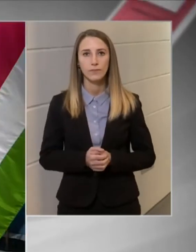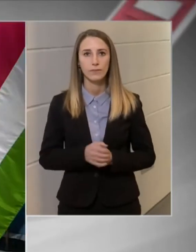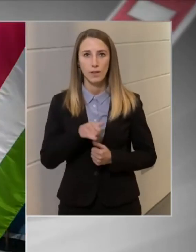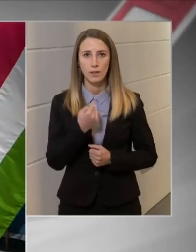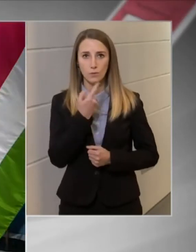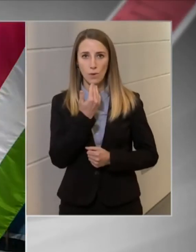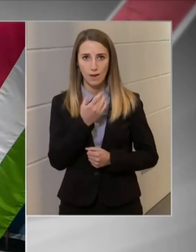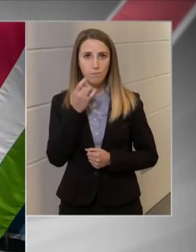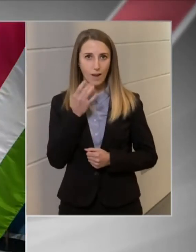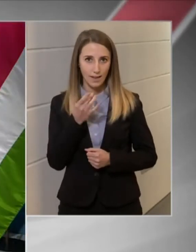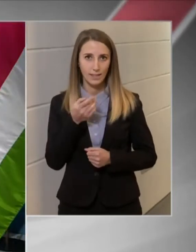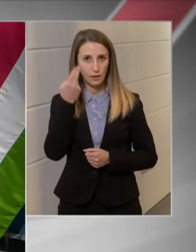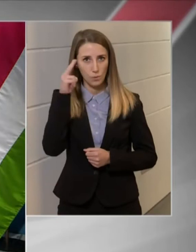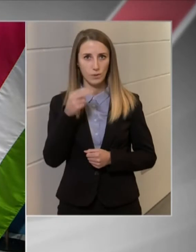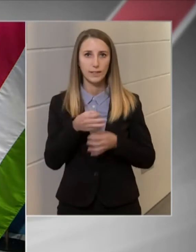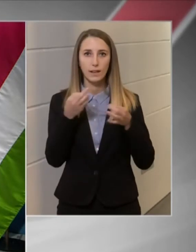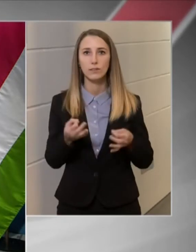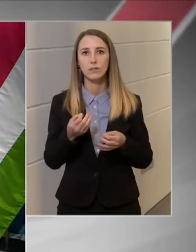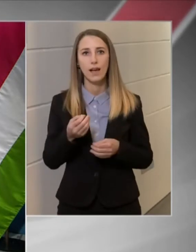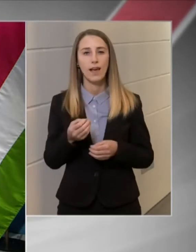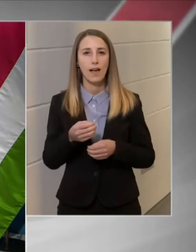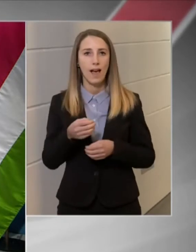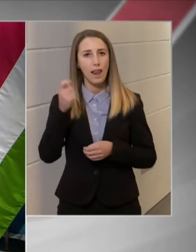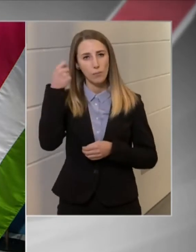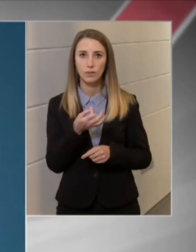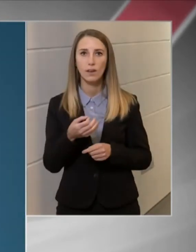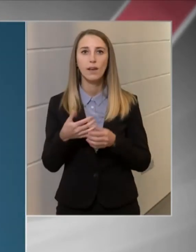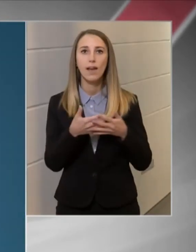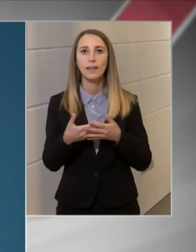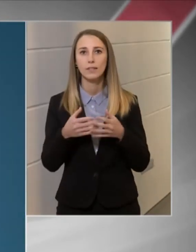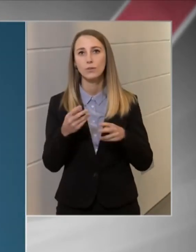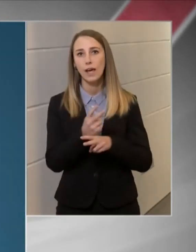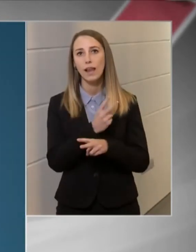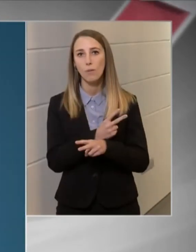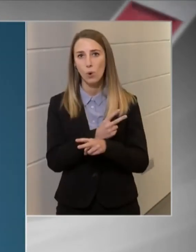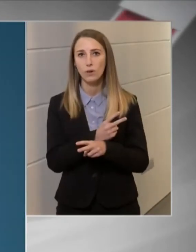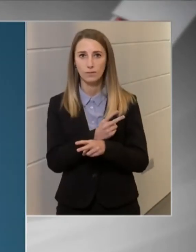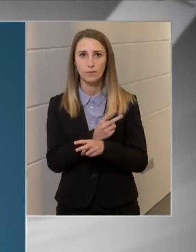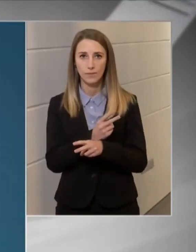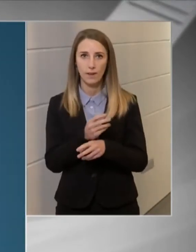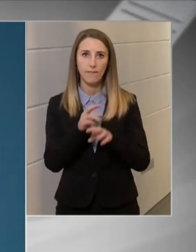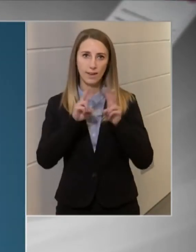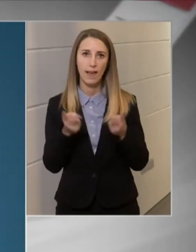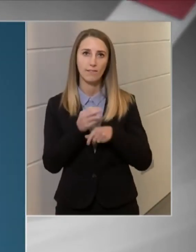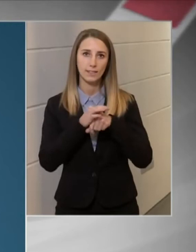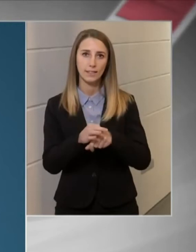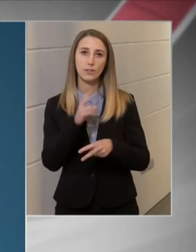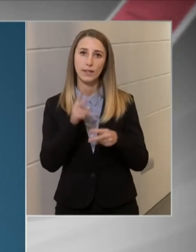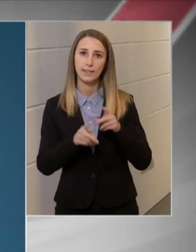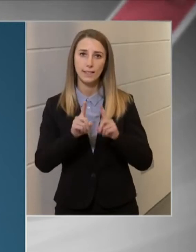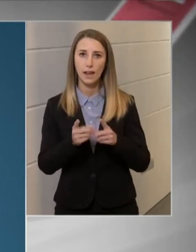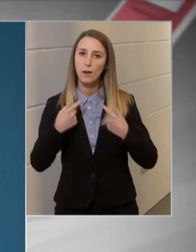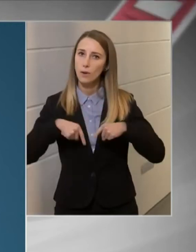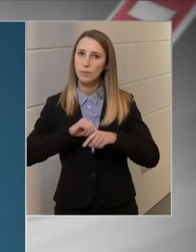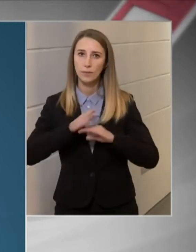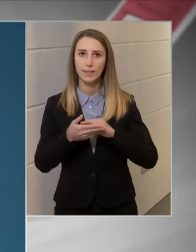100%-os táppénzt, ha igazolni tudják, hogy a munkahelyükön fertőzöttek meg. Gulyás Gergely szerint ez egy bonyolult procedúra, így az